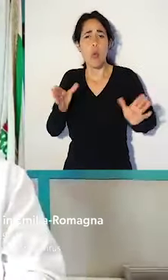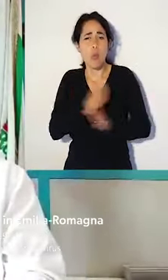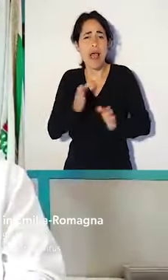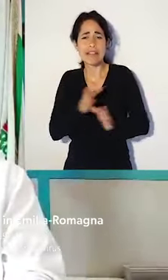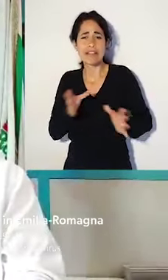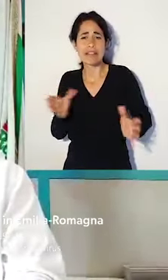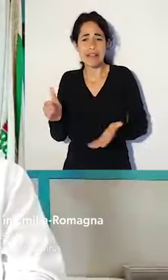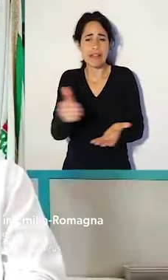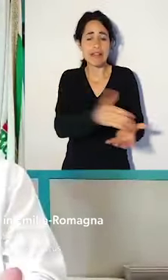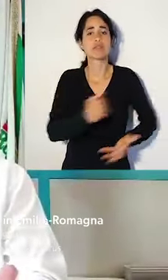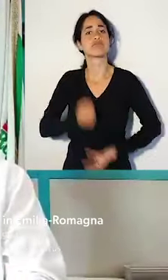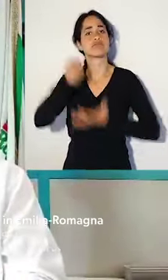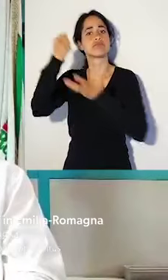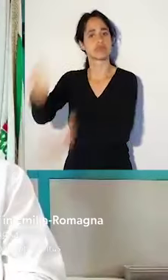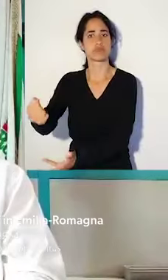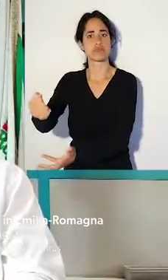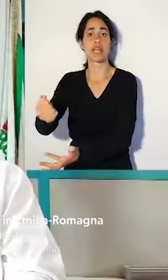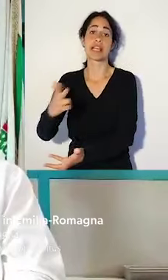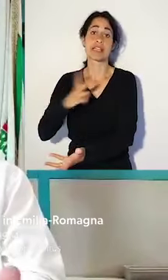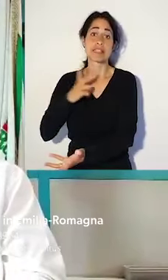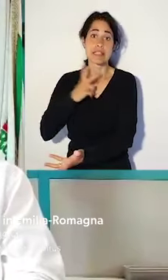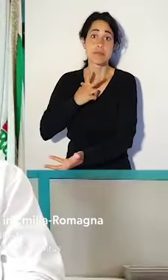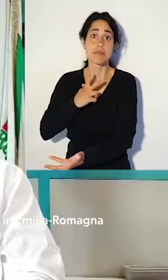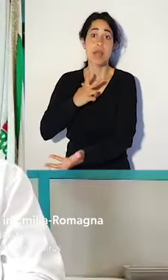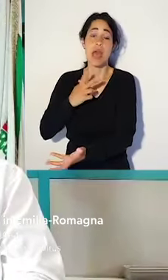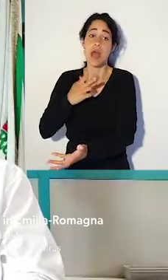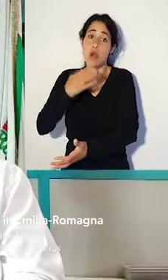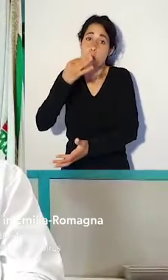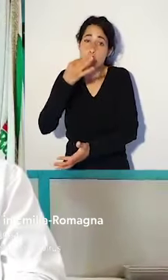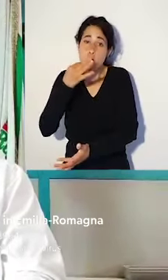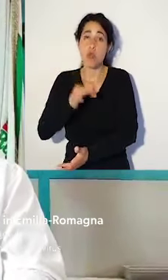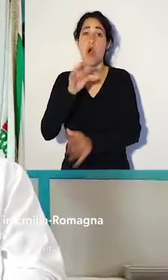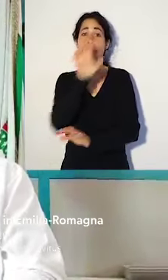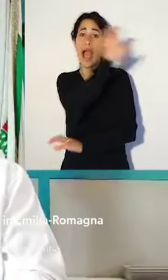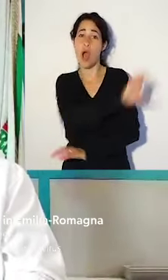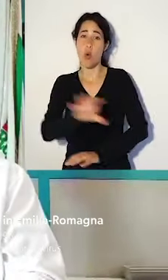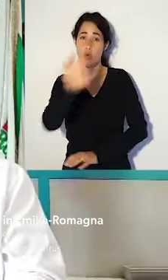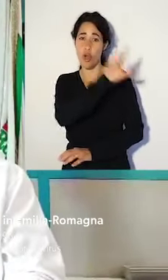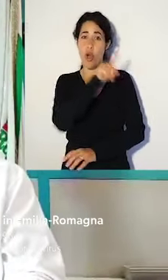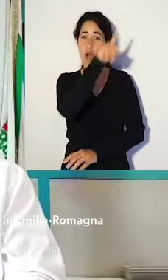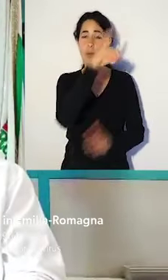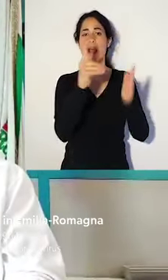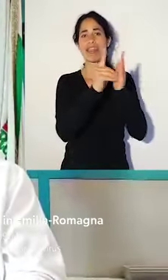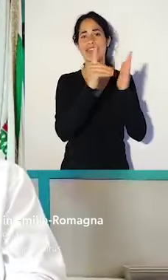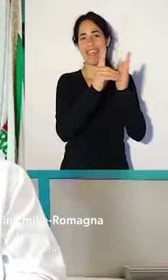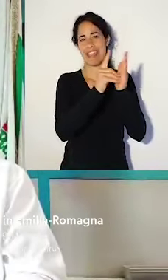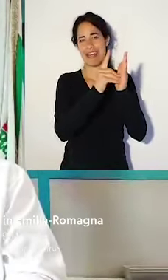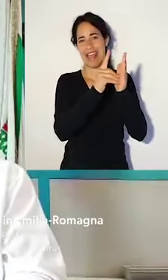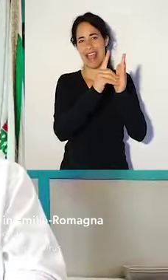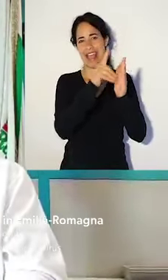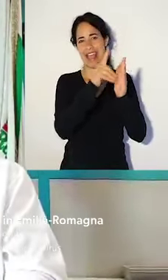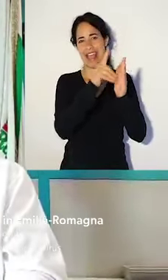messo in campo, ma speriamo di poter veramente contare sulle risorse del decreto rilancio, sulle